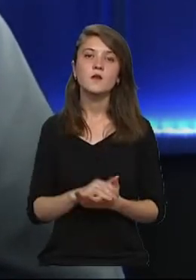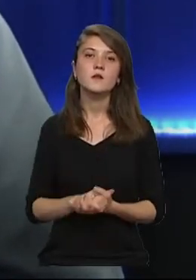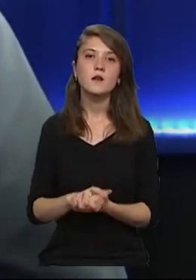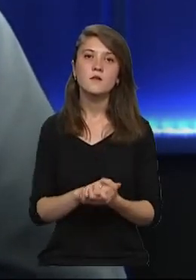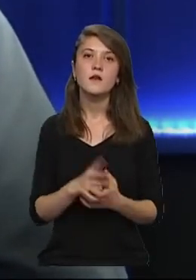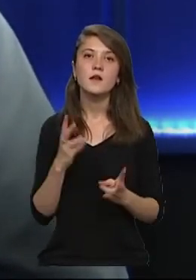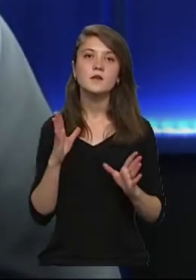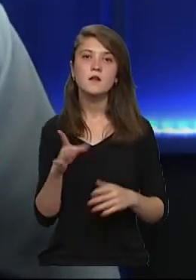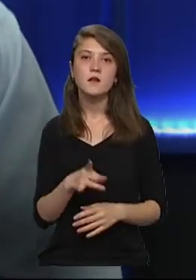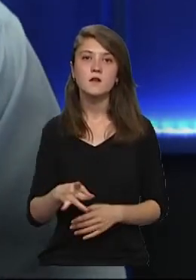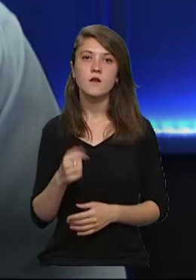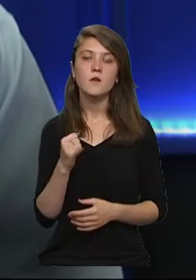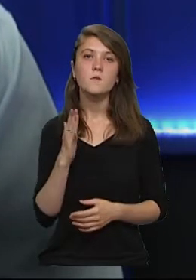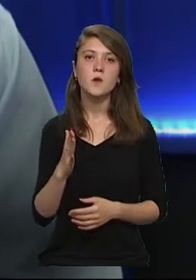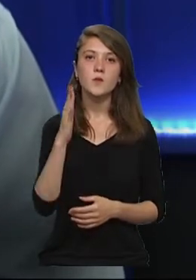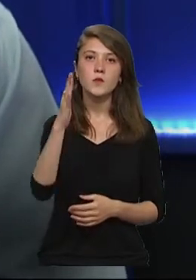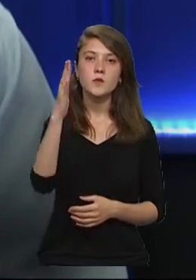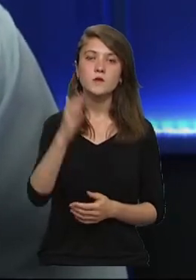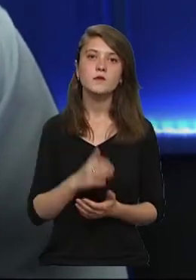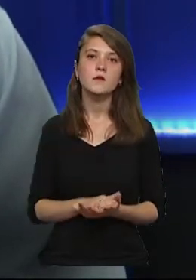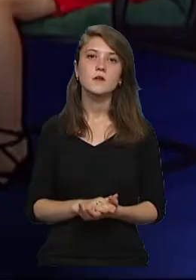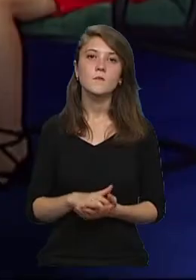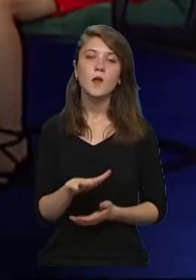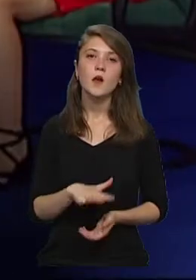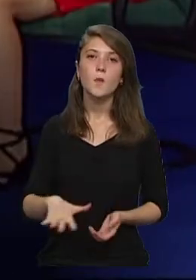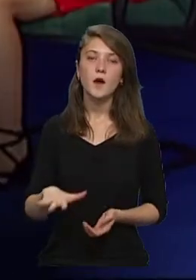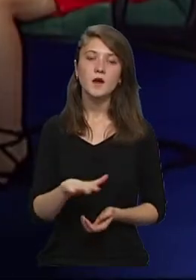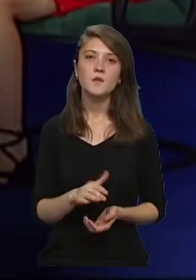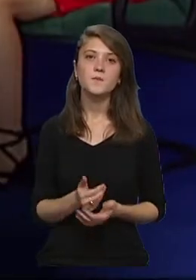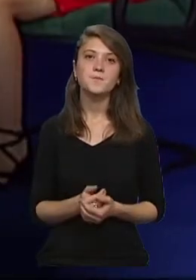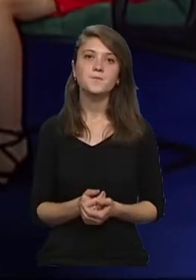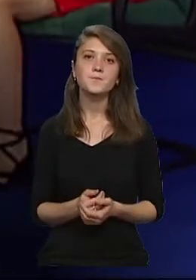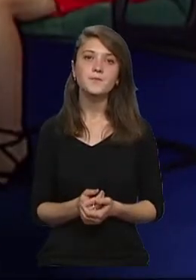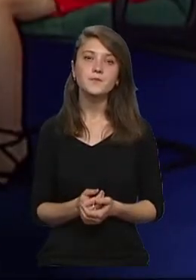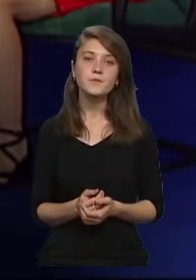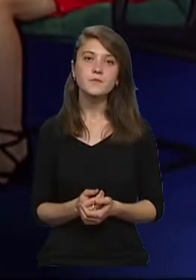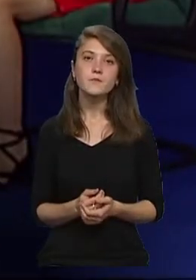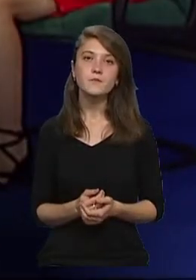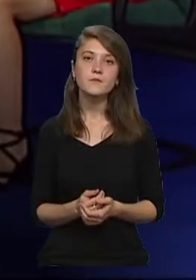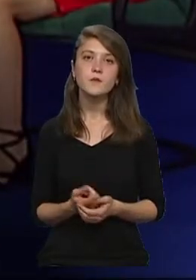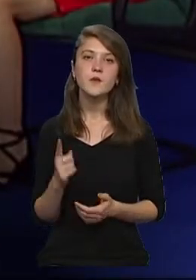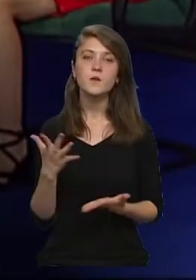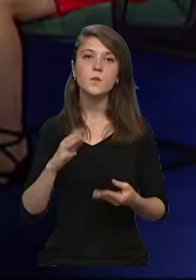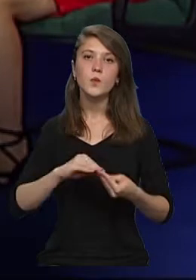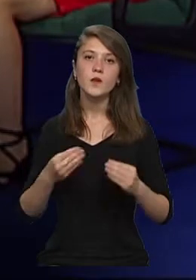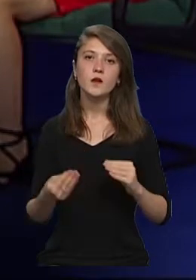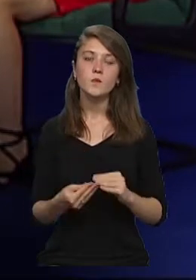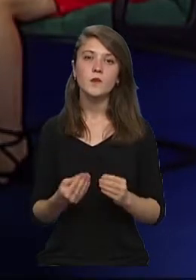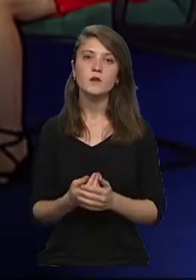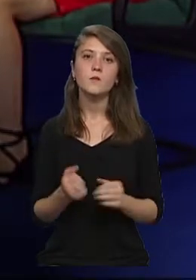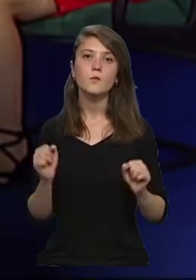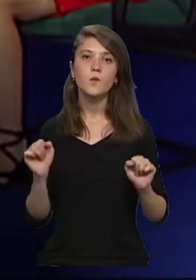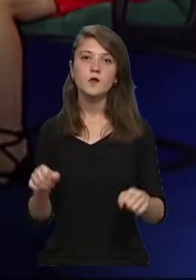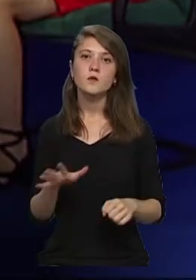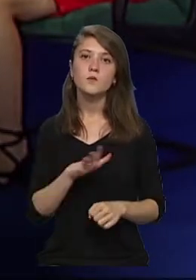району, а й майбутньої громади. Да. І оці ті проблеми, які